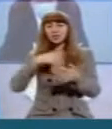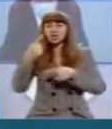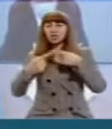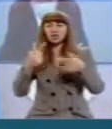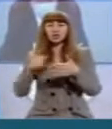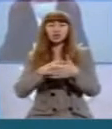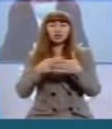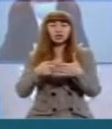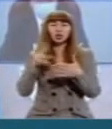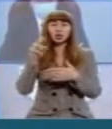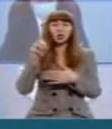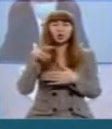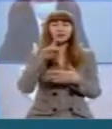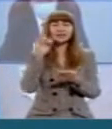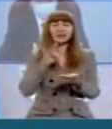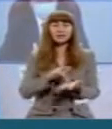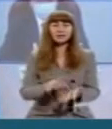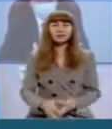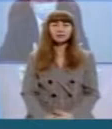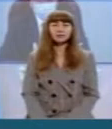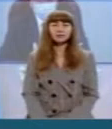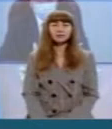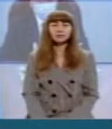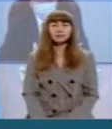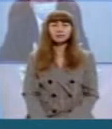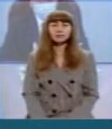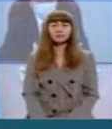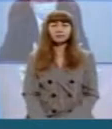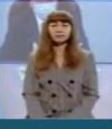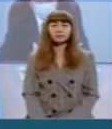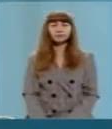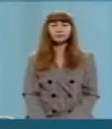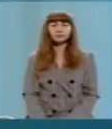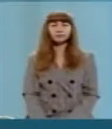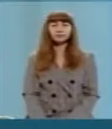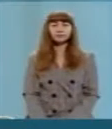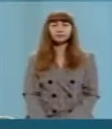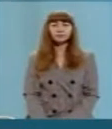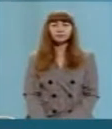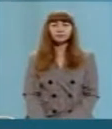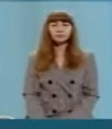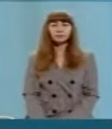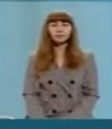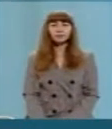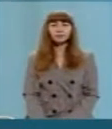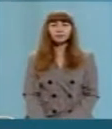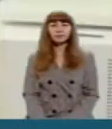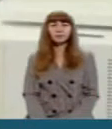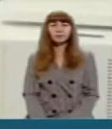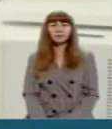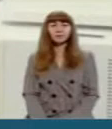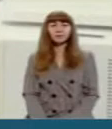білмеді. Министрліктің эпидемияның өршу ауқымы жөніндегі болжамдары да